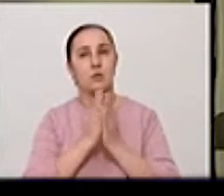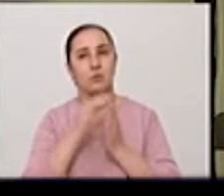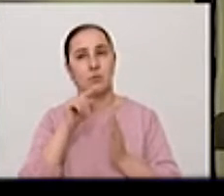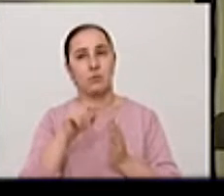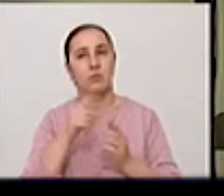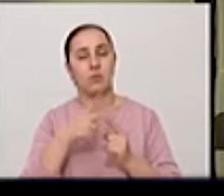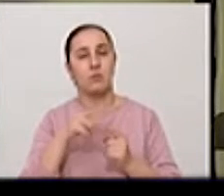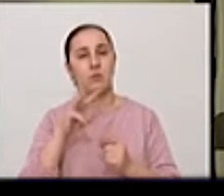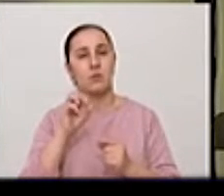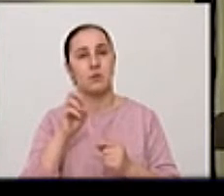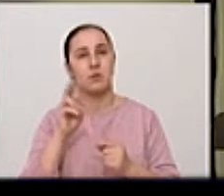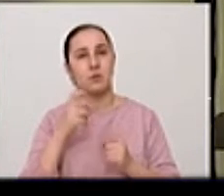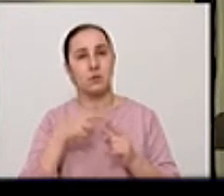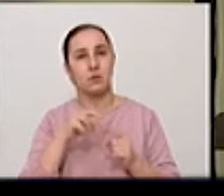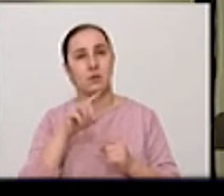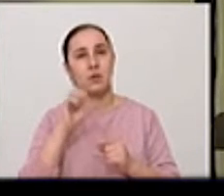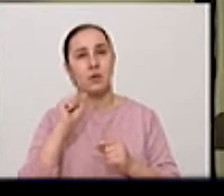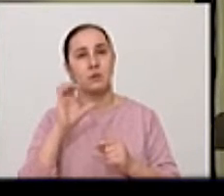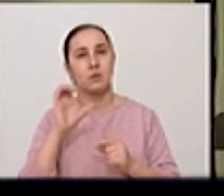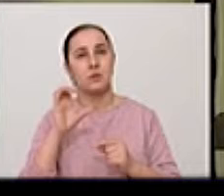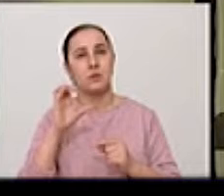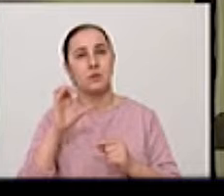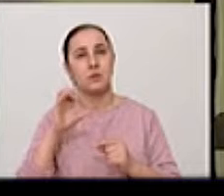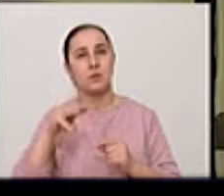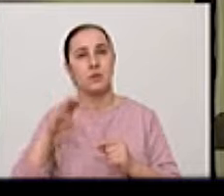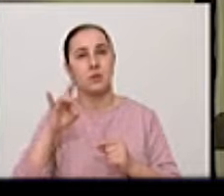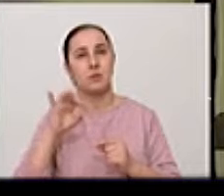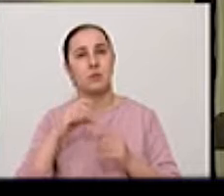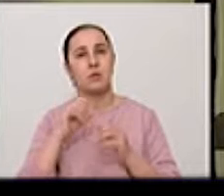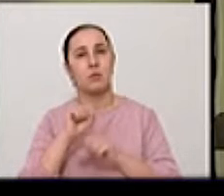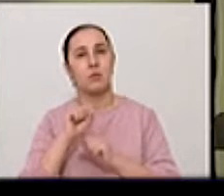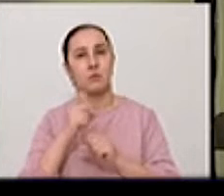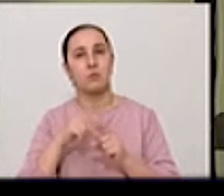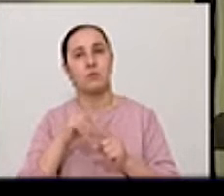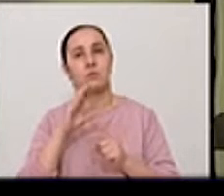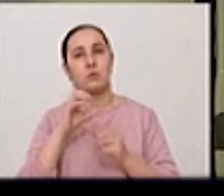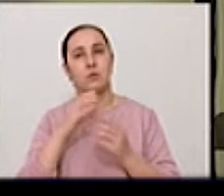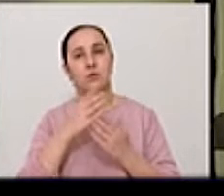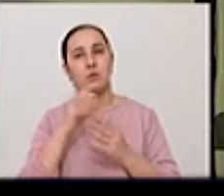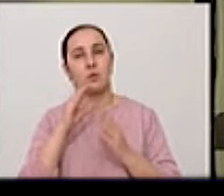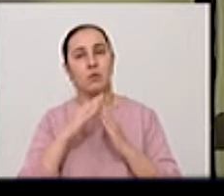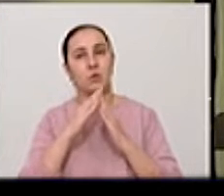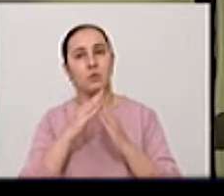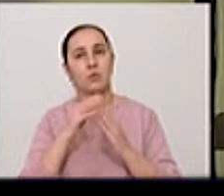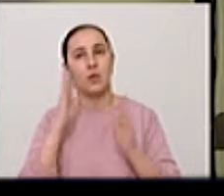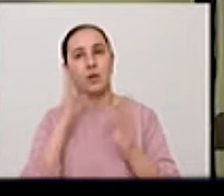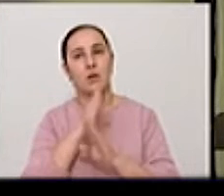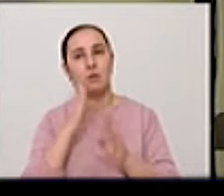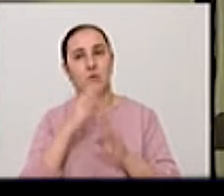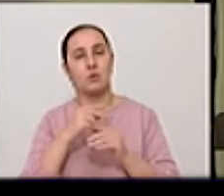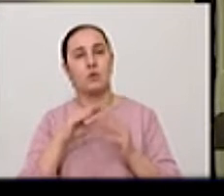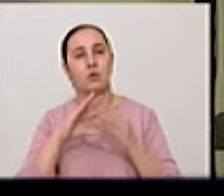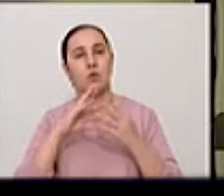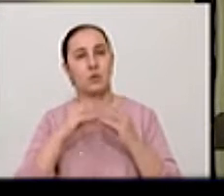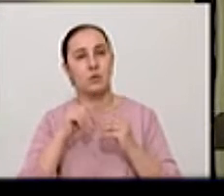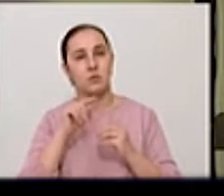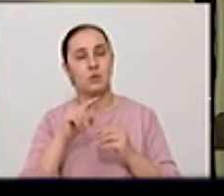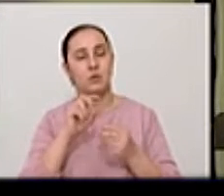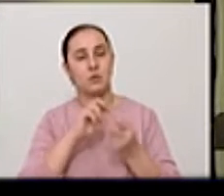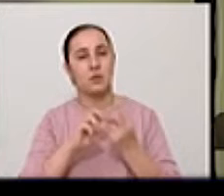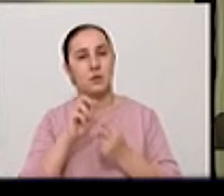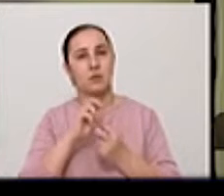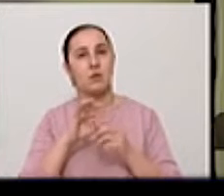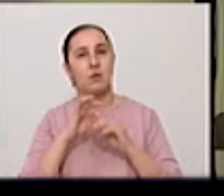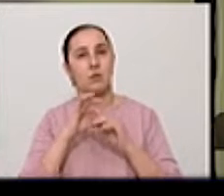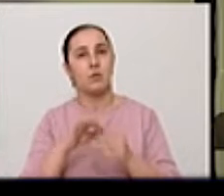bu maskanda esa asteroidlar himoyasi dasturi hamda kosmik ekologiya doirasida izlanishlar